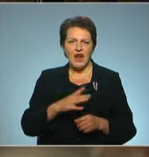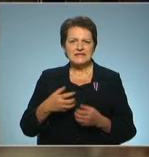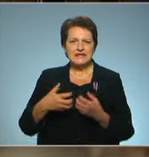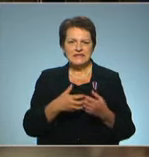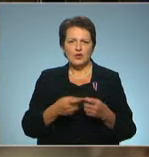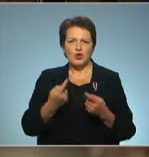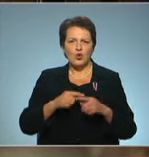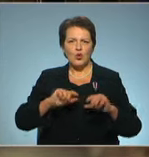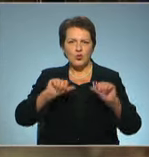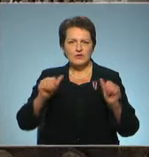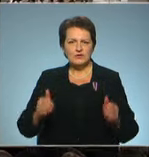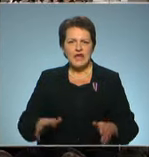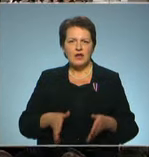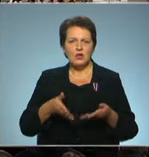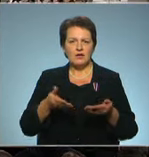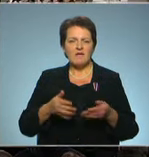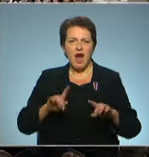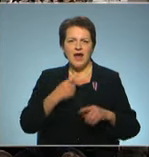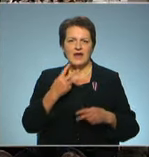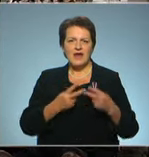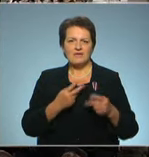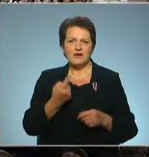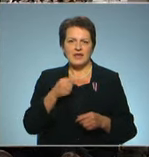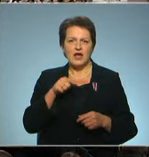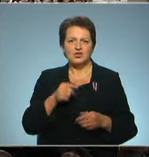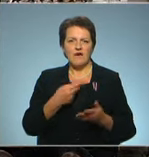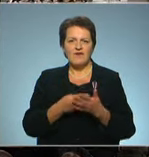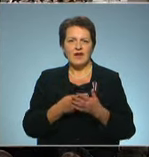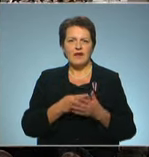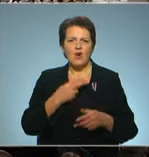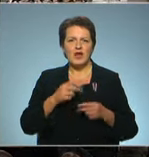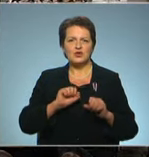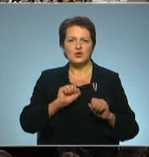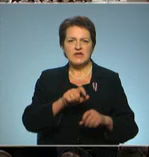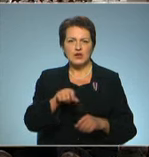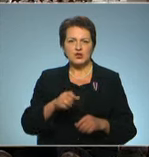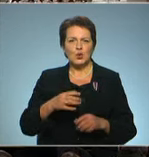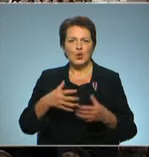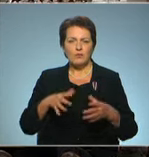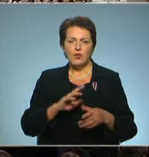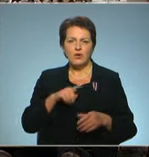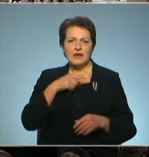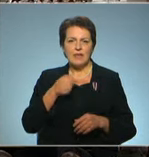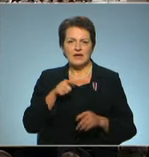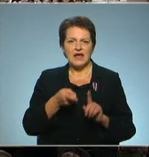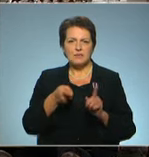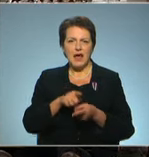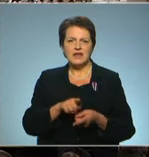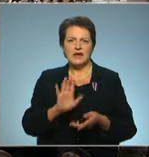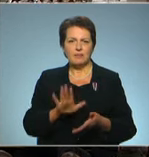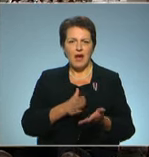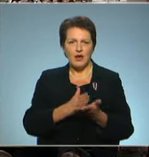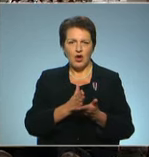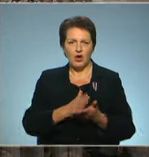uzceļot? Vai arī iekvēlina tikai šo vērtību entuziastu grupu, kuri gribētu tās padarīt par normu visiem?